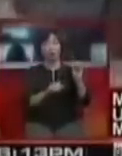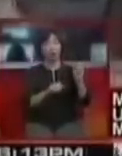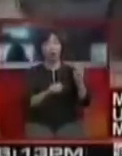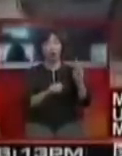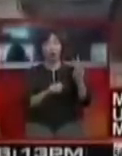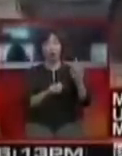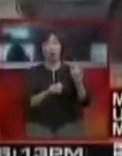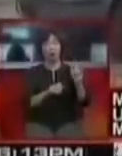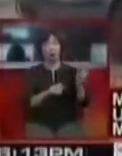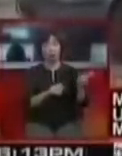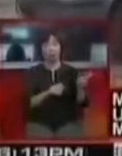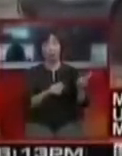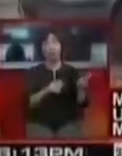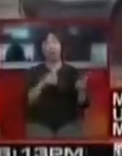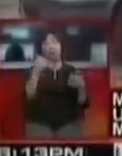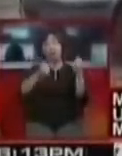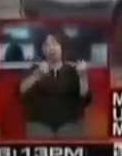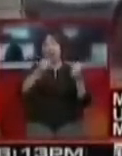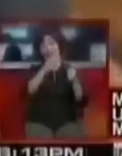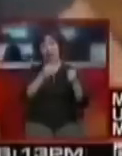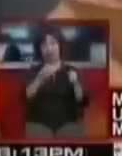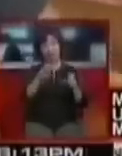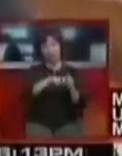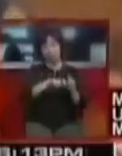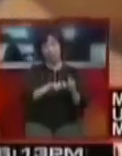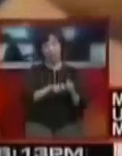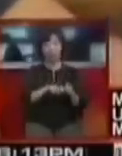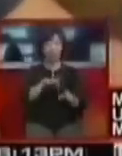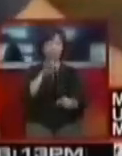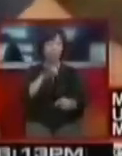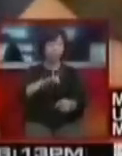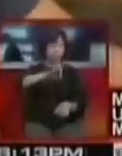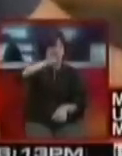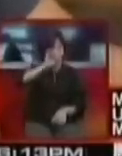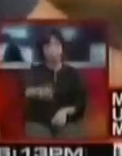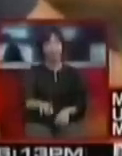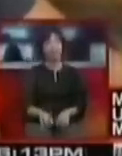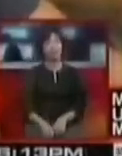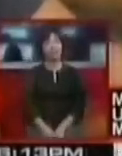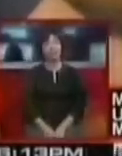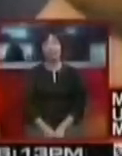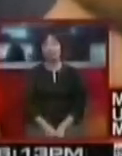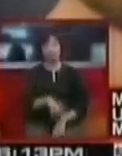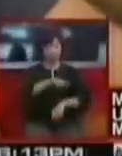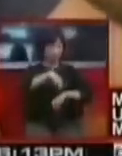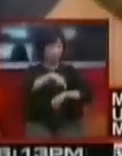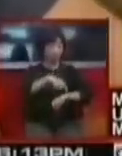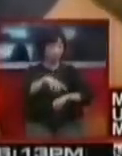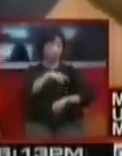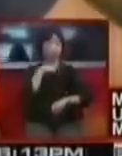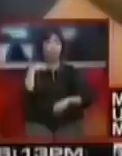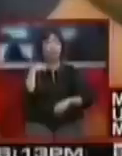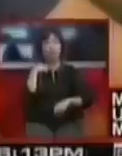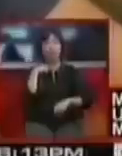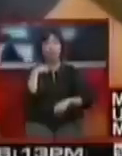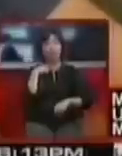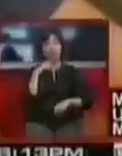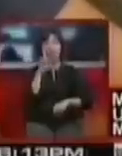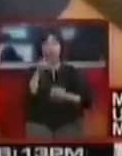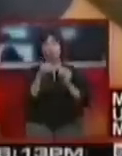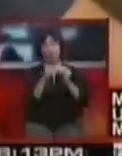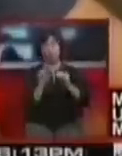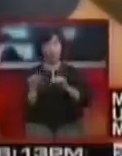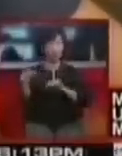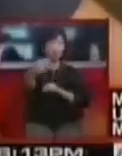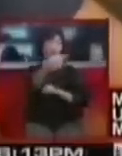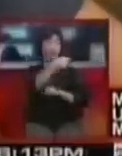ilang mga motorista at pasahero, bad trip. Wala na, patay na yung oras namin. Bali, isang ikot na lang